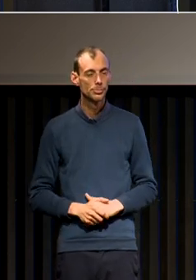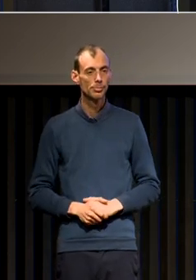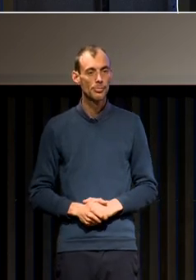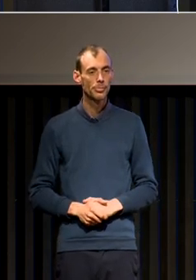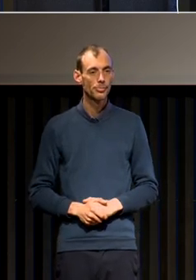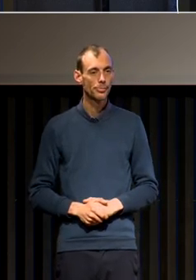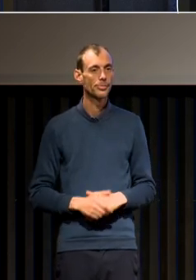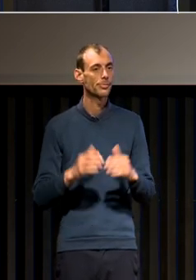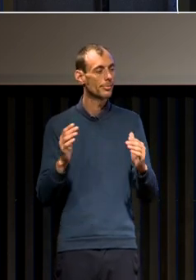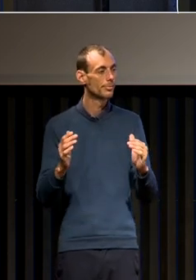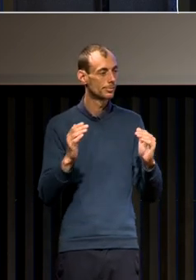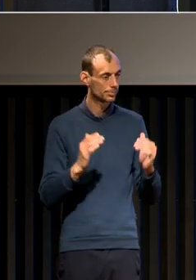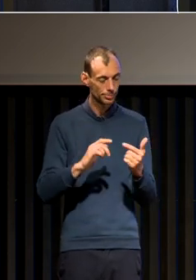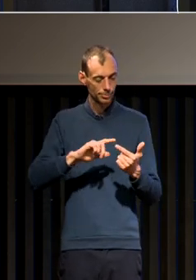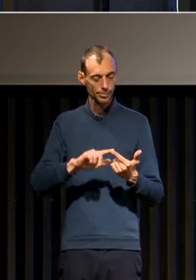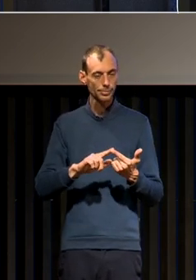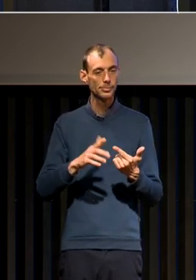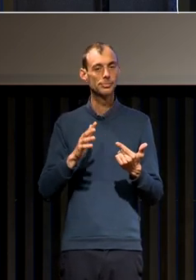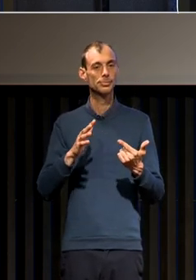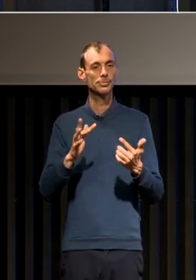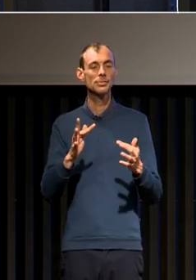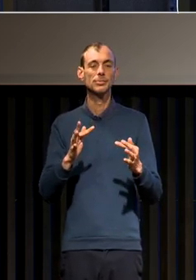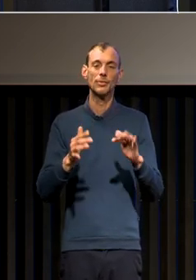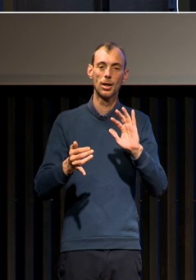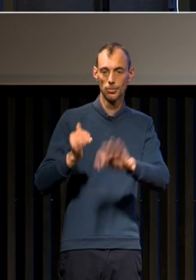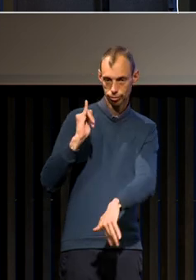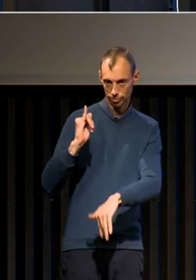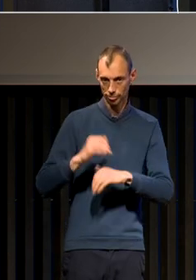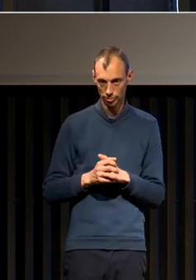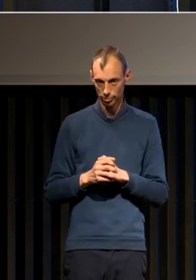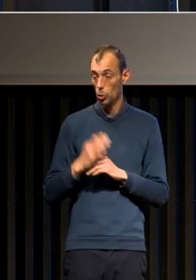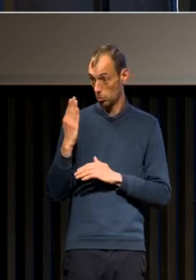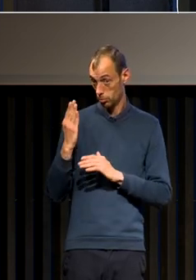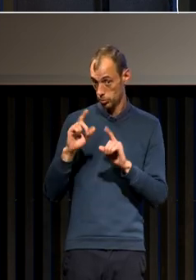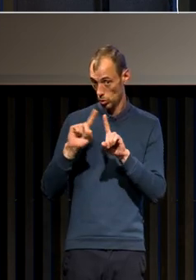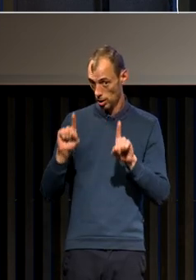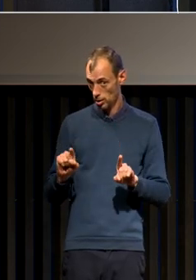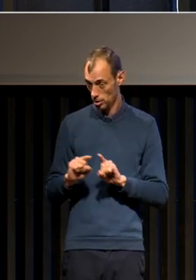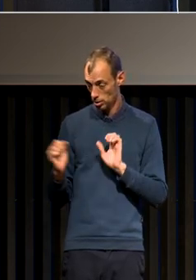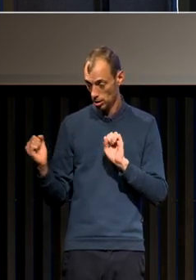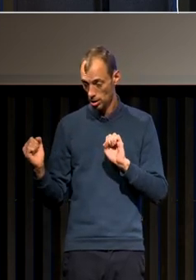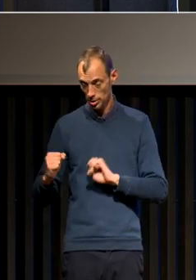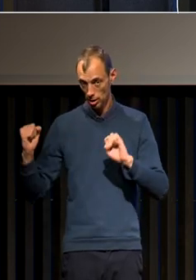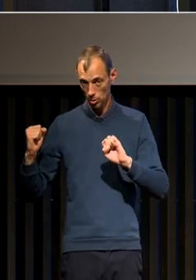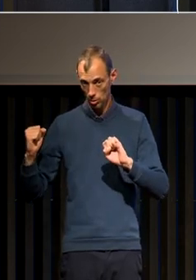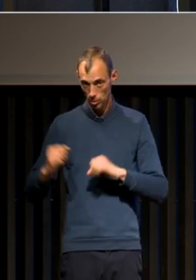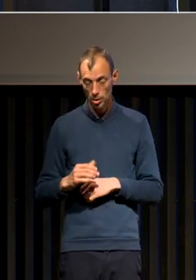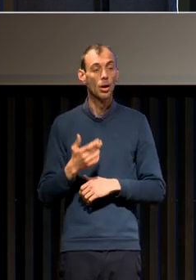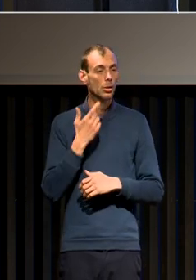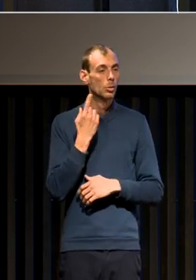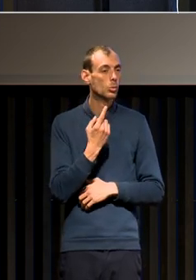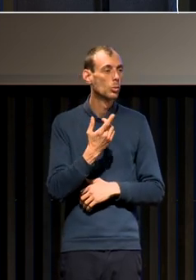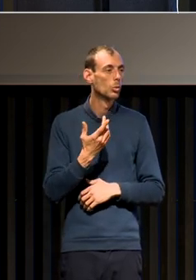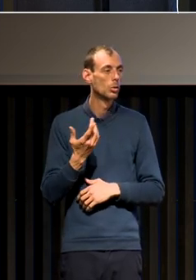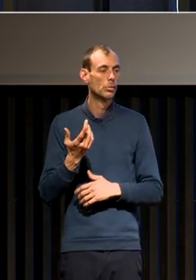Le volontariat soumis à consentement, il faut que les donneurs, alors je dis donneurs,